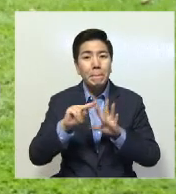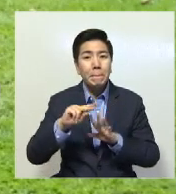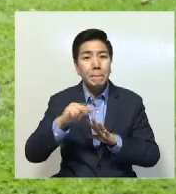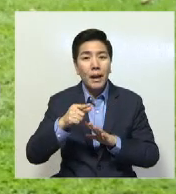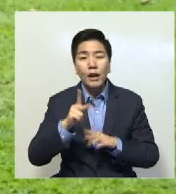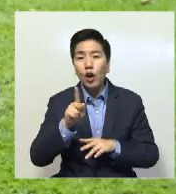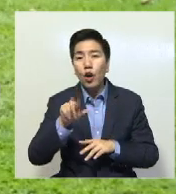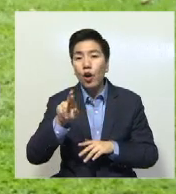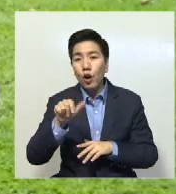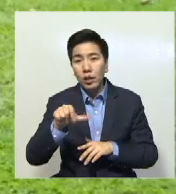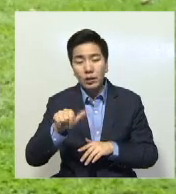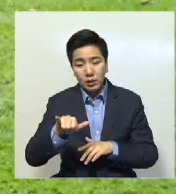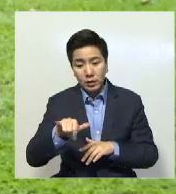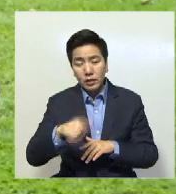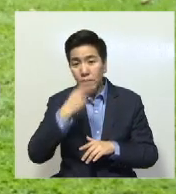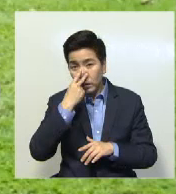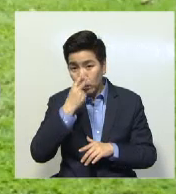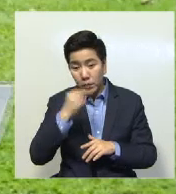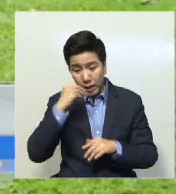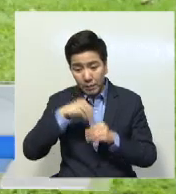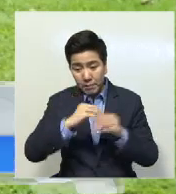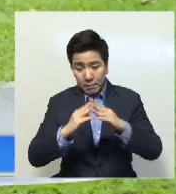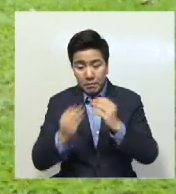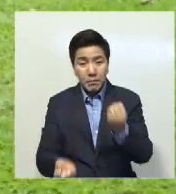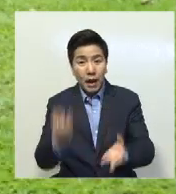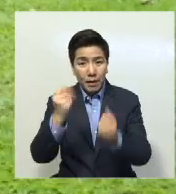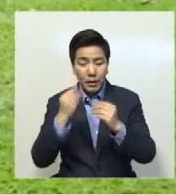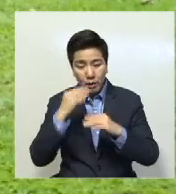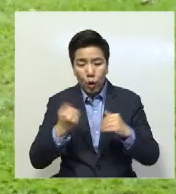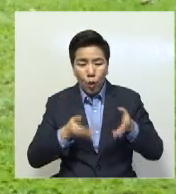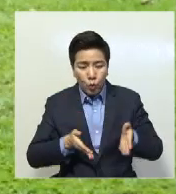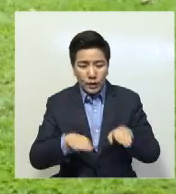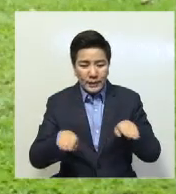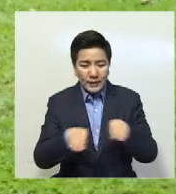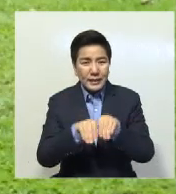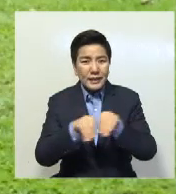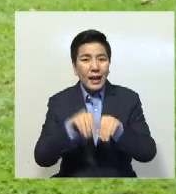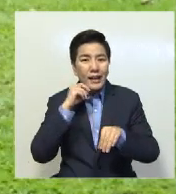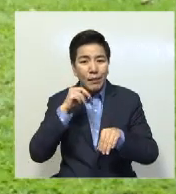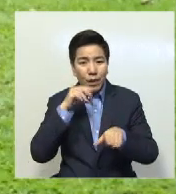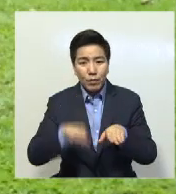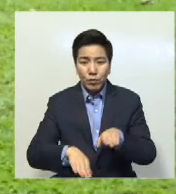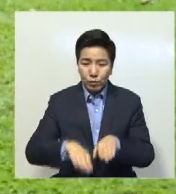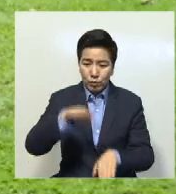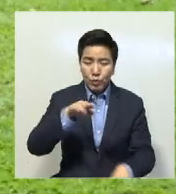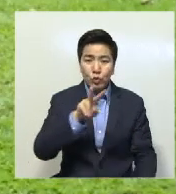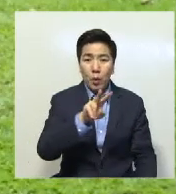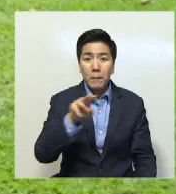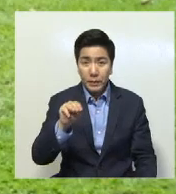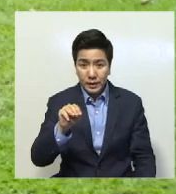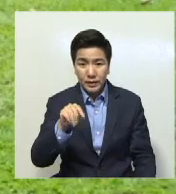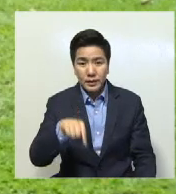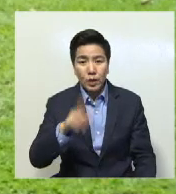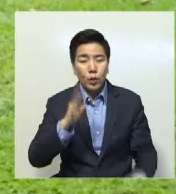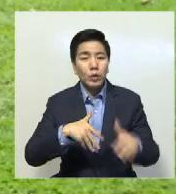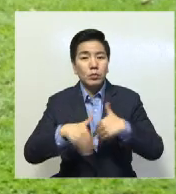านที่อยู่กลางป่าเนี่ยก็มีปัญหาเรื่องการเข้าออกโดยเฉพาะบริเวณถนนเตี้ยเลียบแม่น้ำเพชรบุรีตอนนี้น้ำสูงประมาณ2เมตรนะครับ